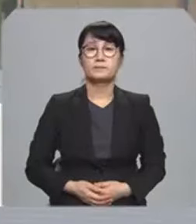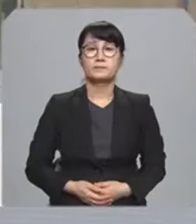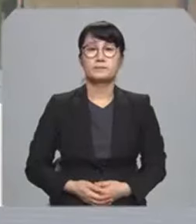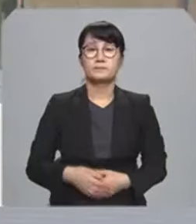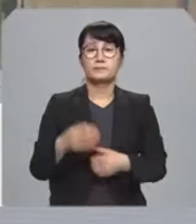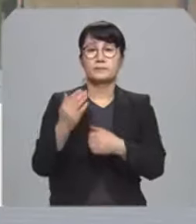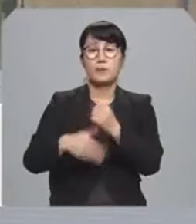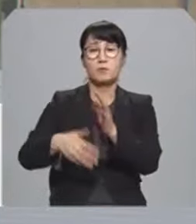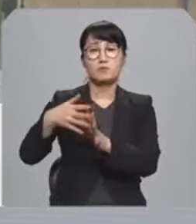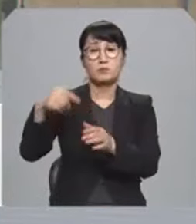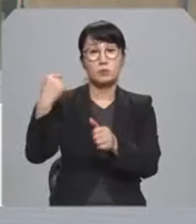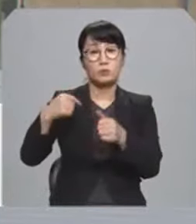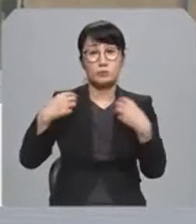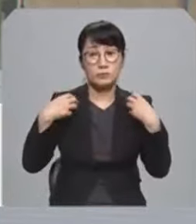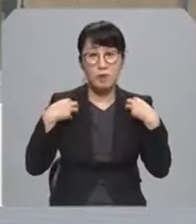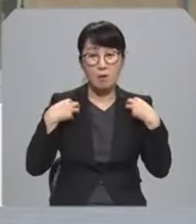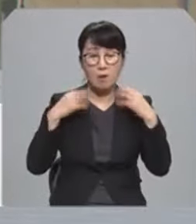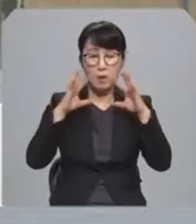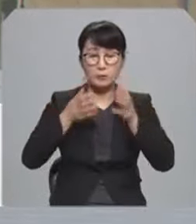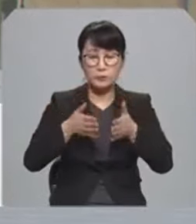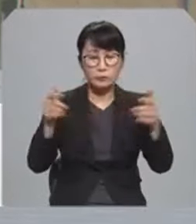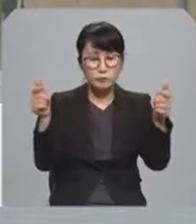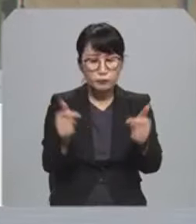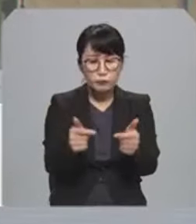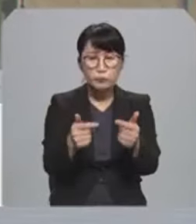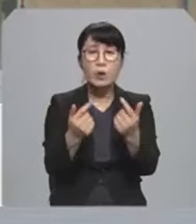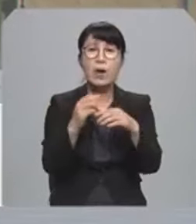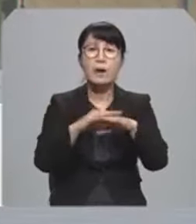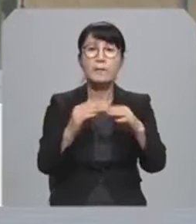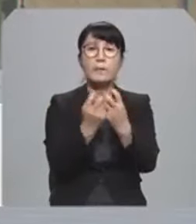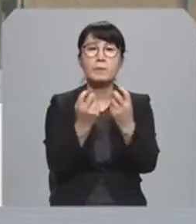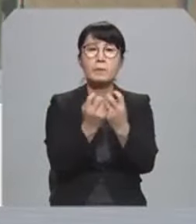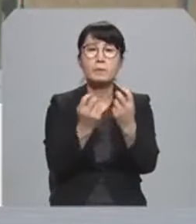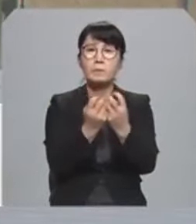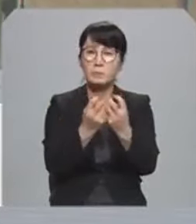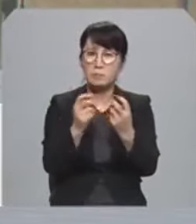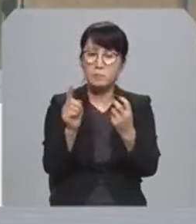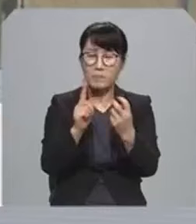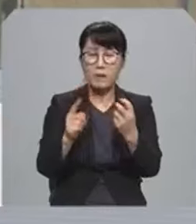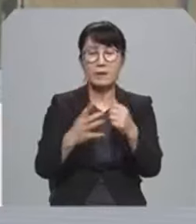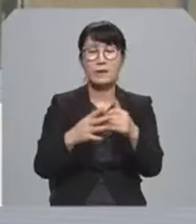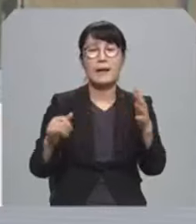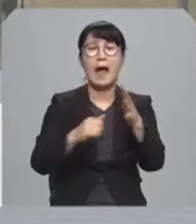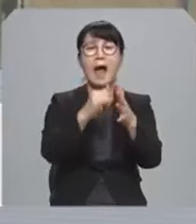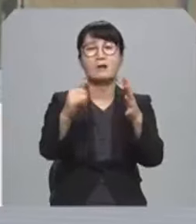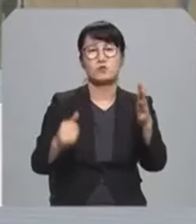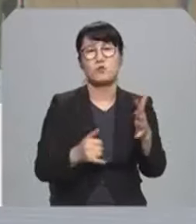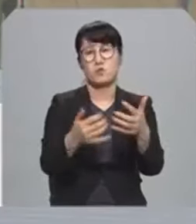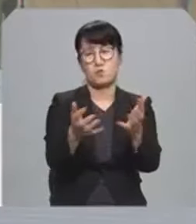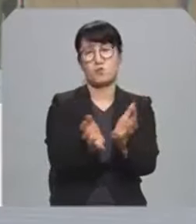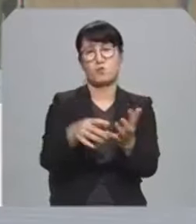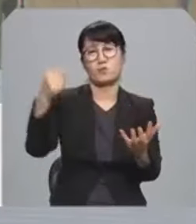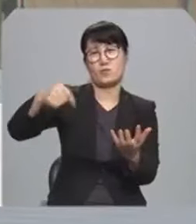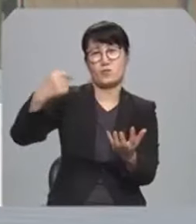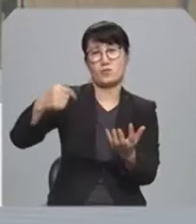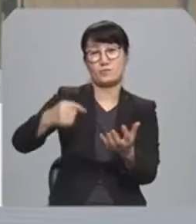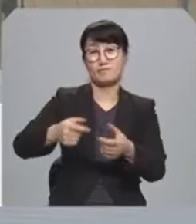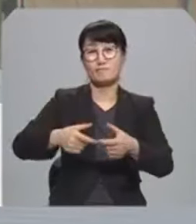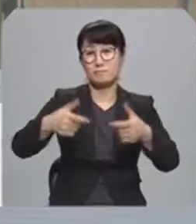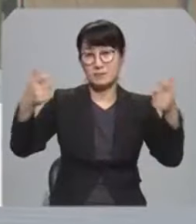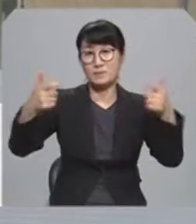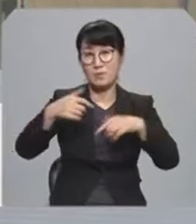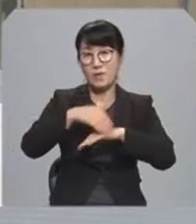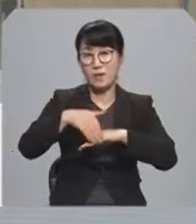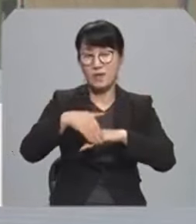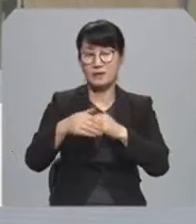대구시 교육청이 저출생 문제 해법의 하나로 가족 공동체 교육을 대폭 강화합니다 당장 오는 2학기부터